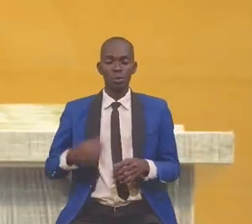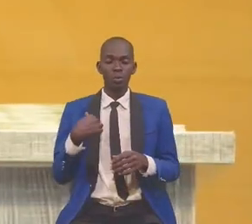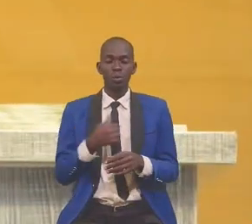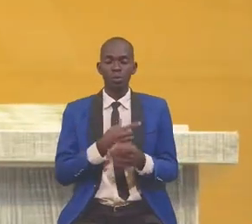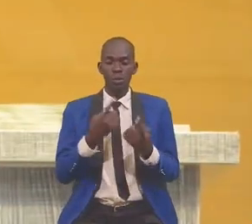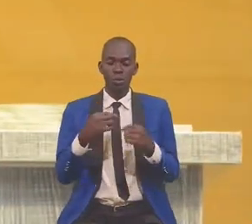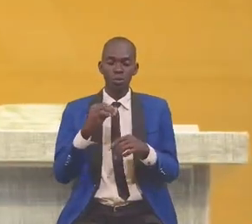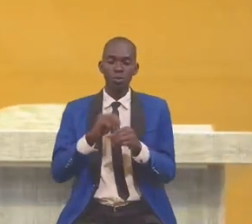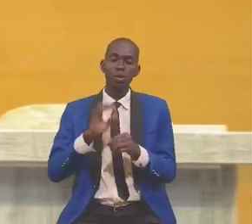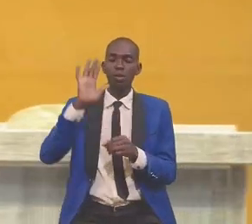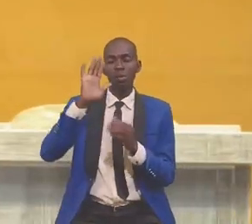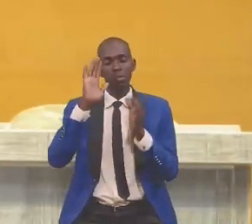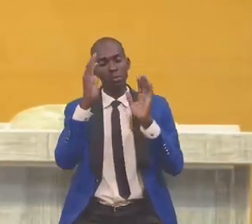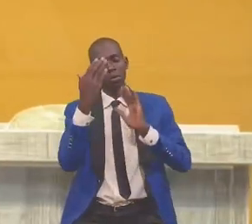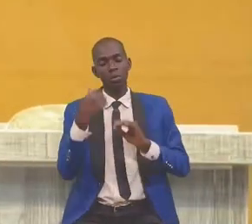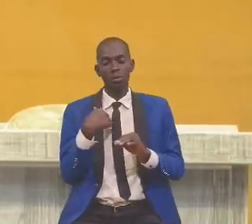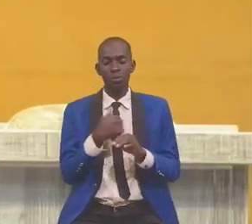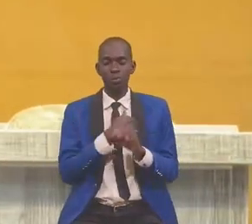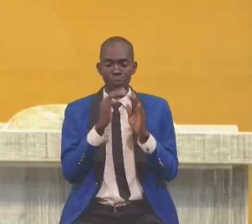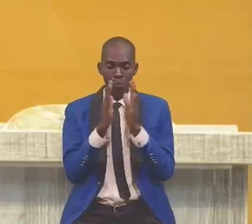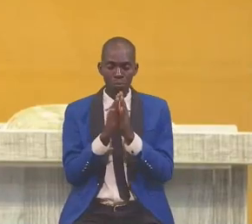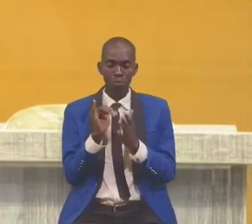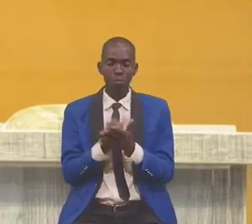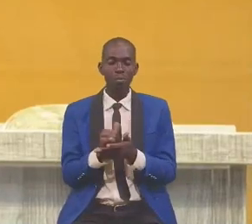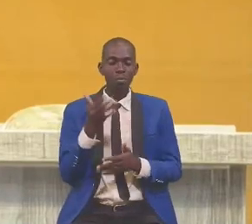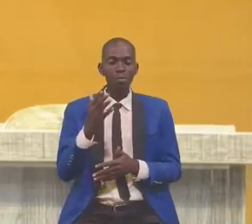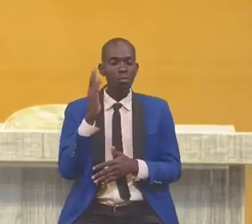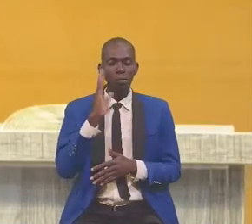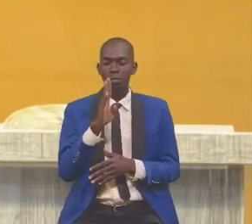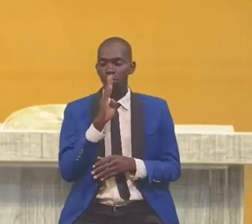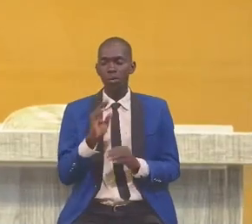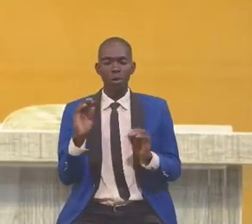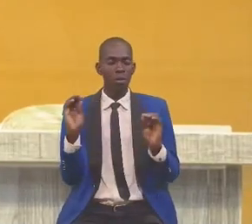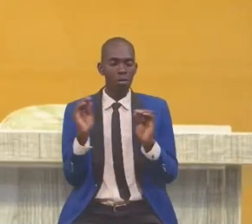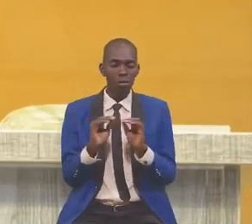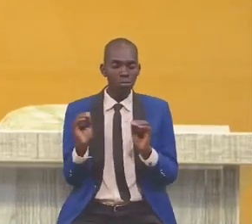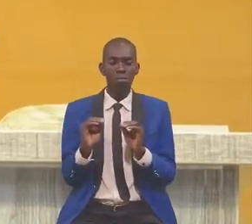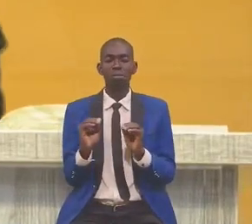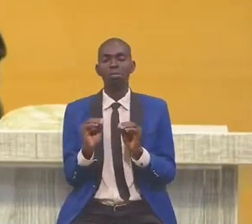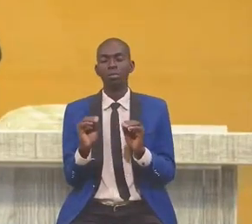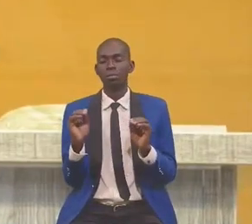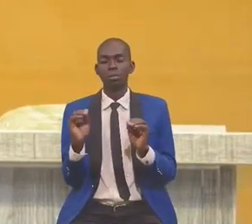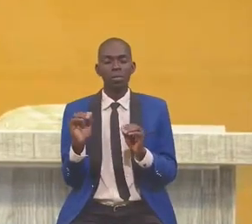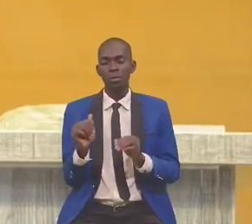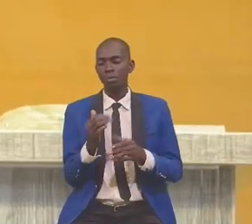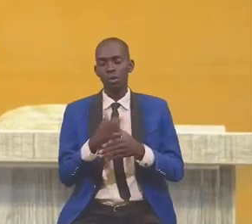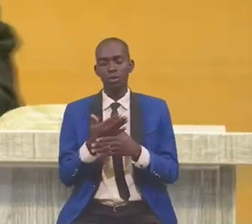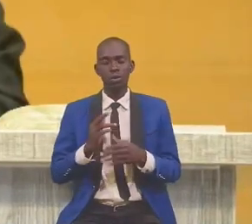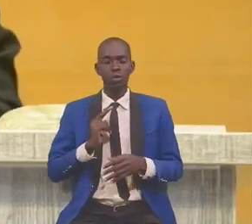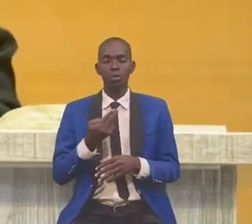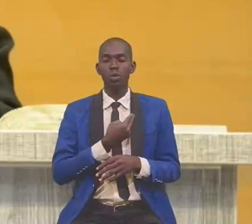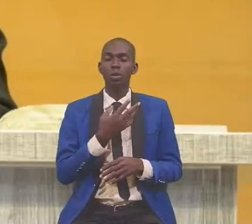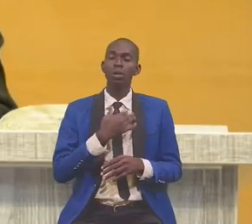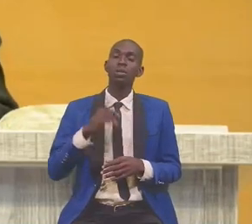prions que rien, que personne entre nous et toi, au nom de